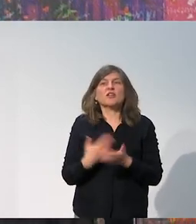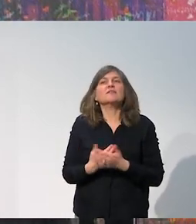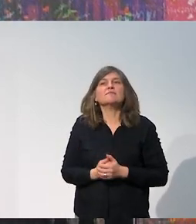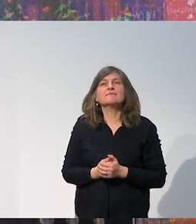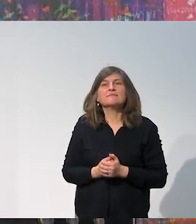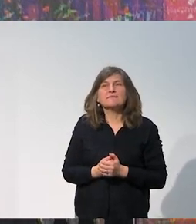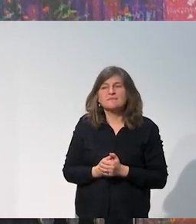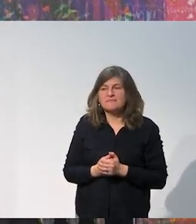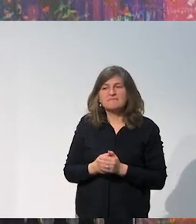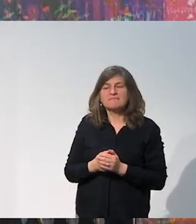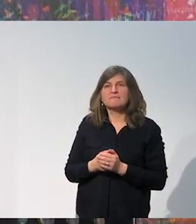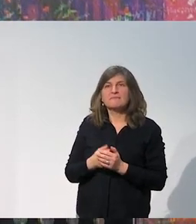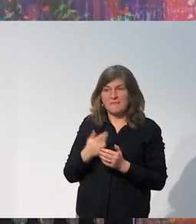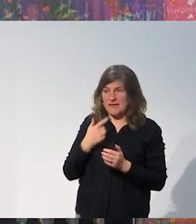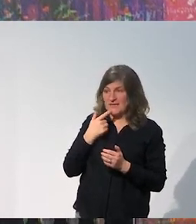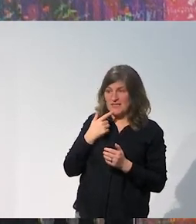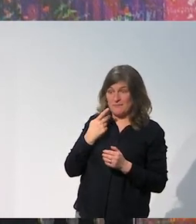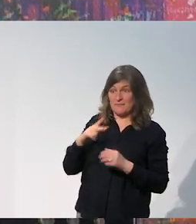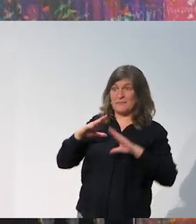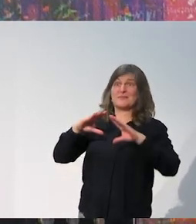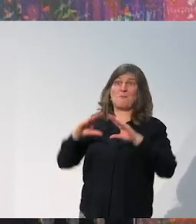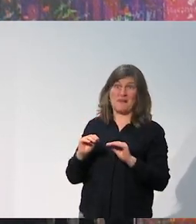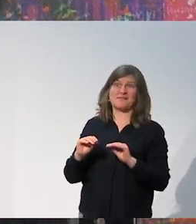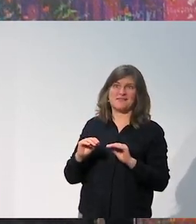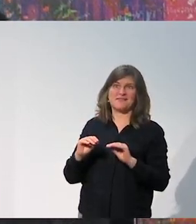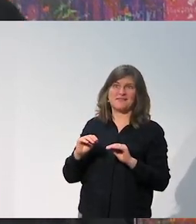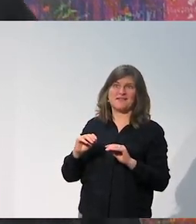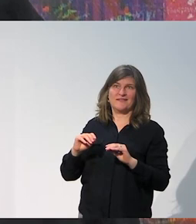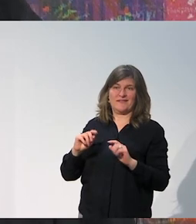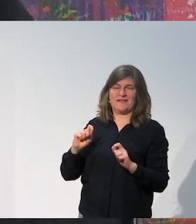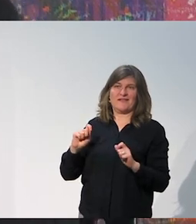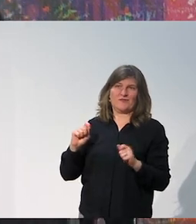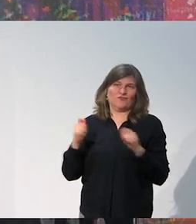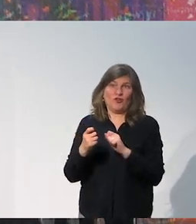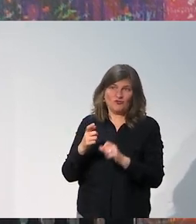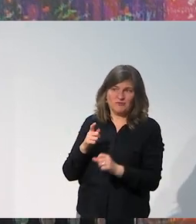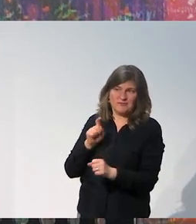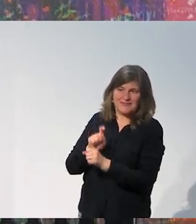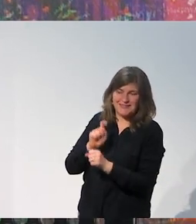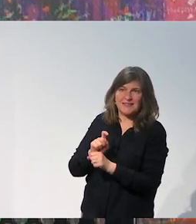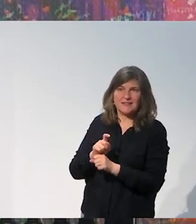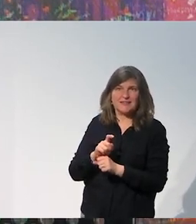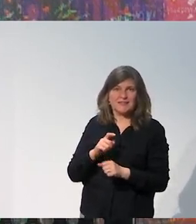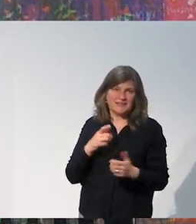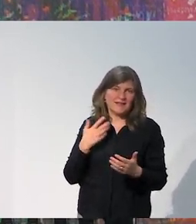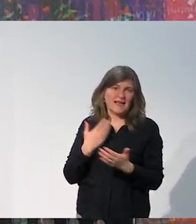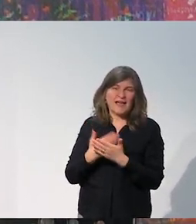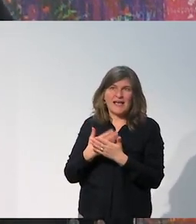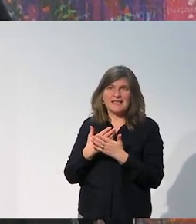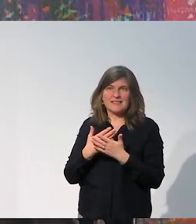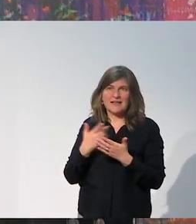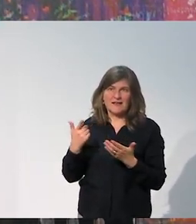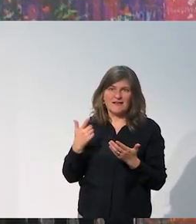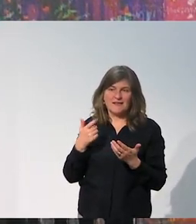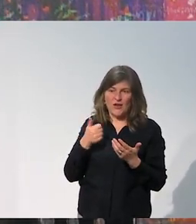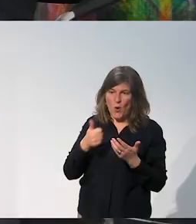finalement c'est sa place, la place d'homme qui est remise en question. Ce qu'il a voulu dès le départ et ce qui lui a fait finalement choisir cette